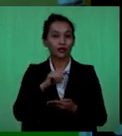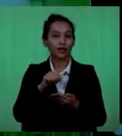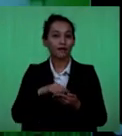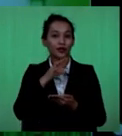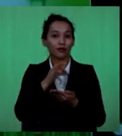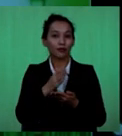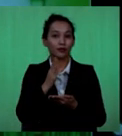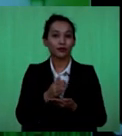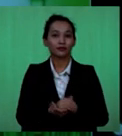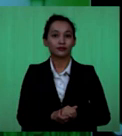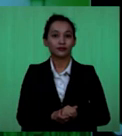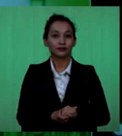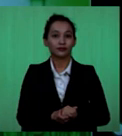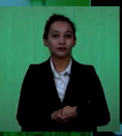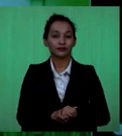savol-javoblar o'tkazamiz.